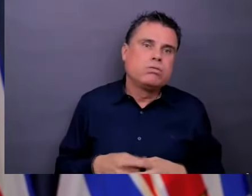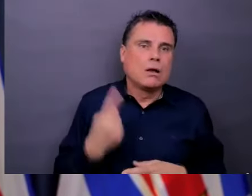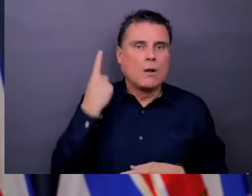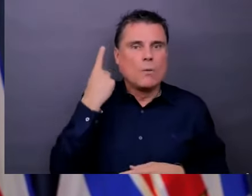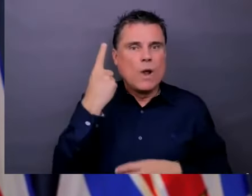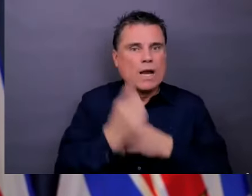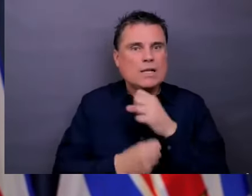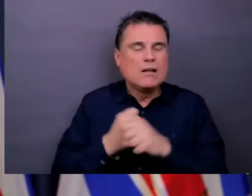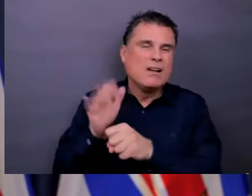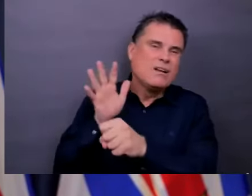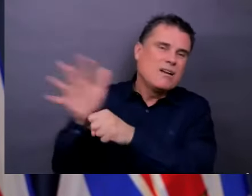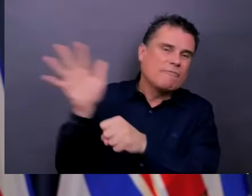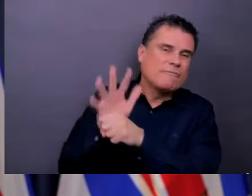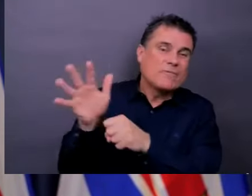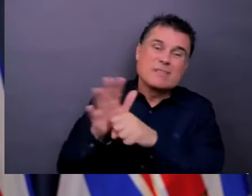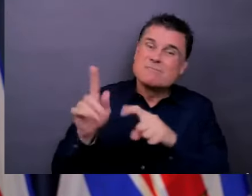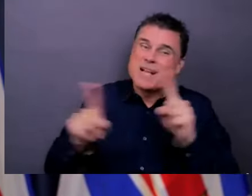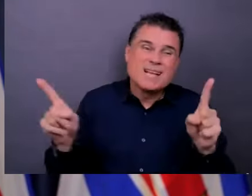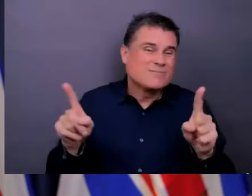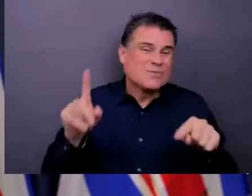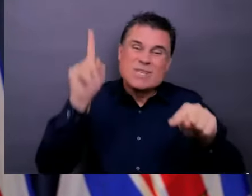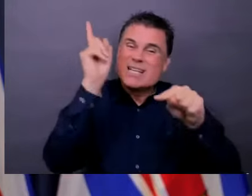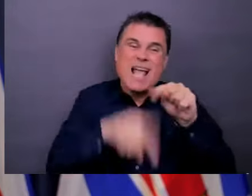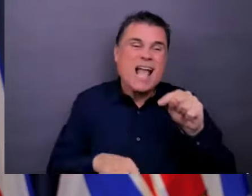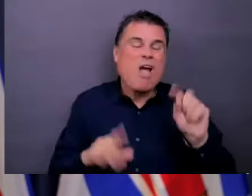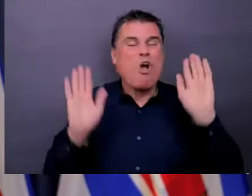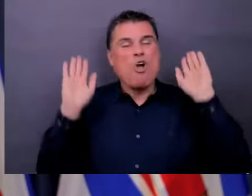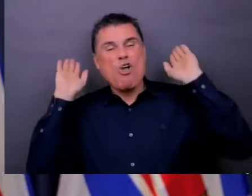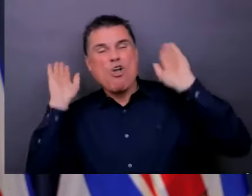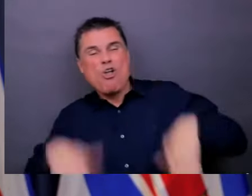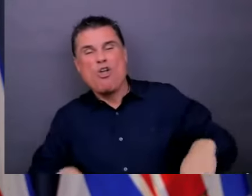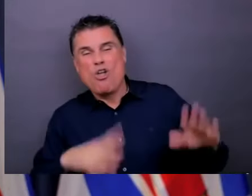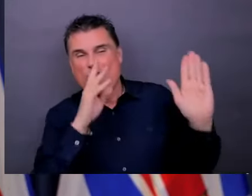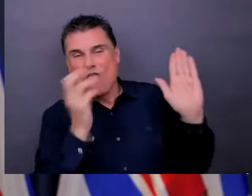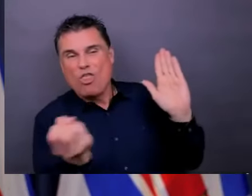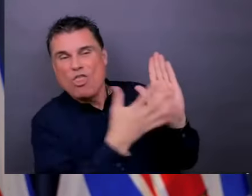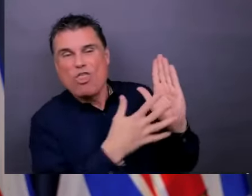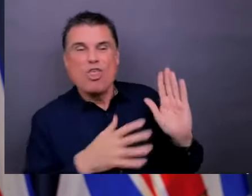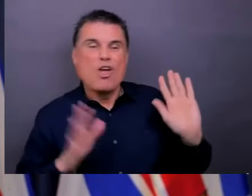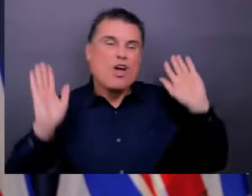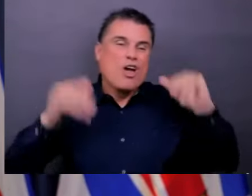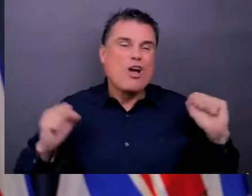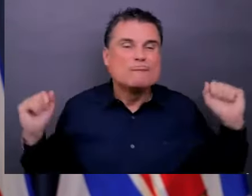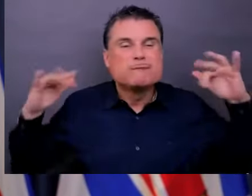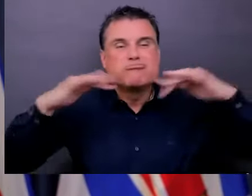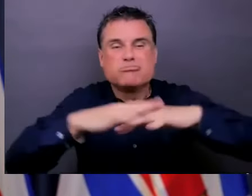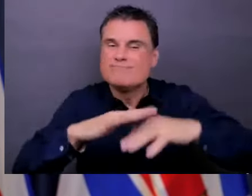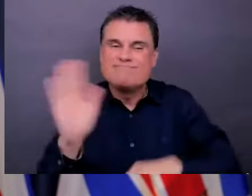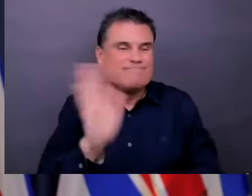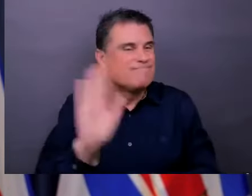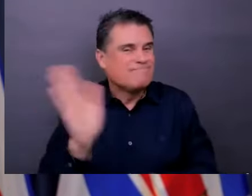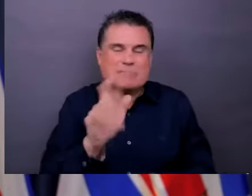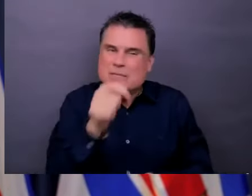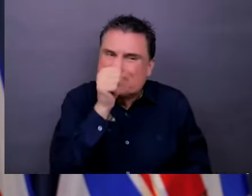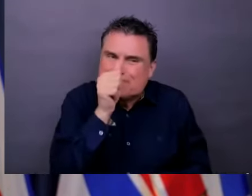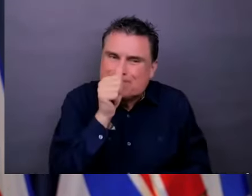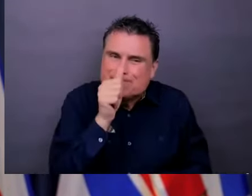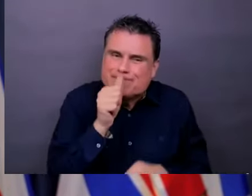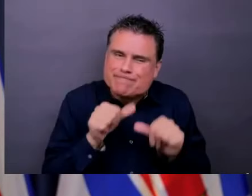we don't let down the people doing the immunization work, but mostly we don't let each other down and allow COVID-19 to